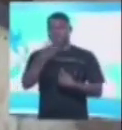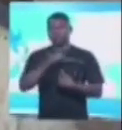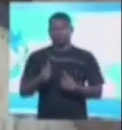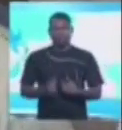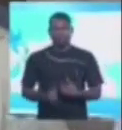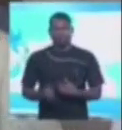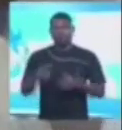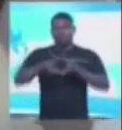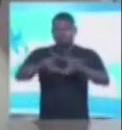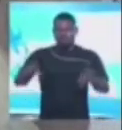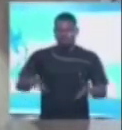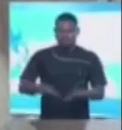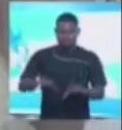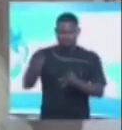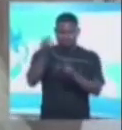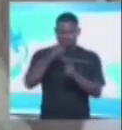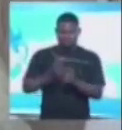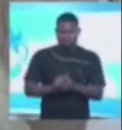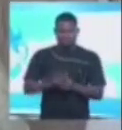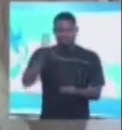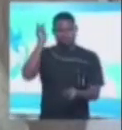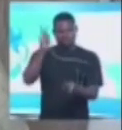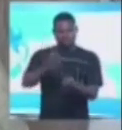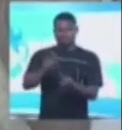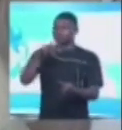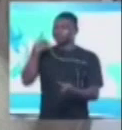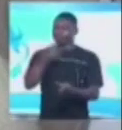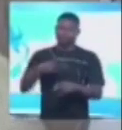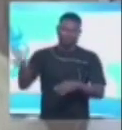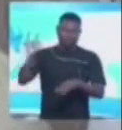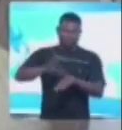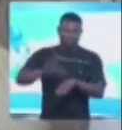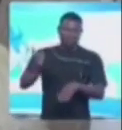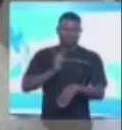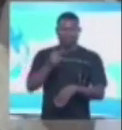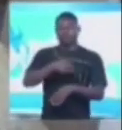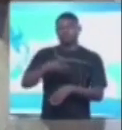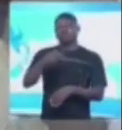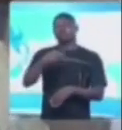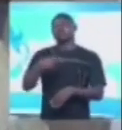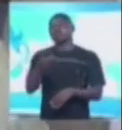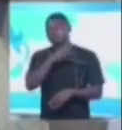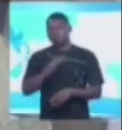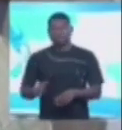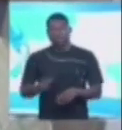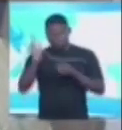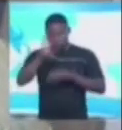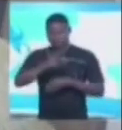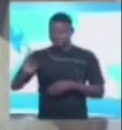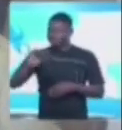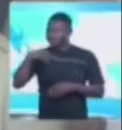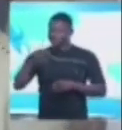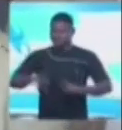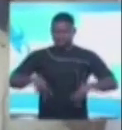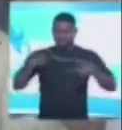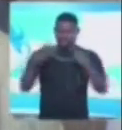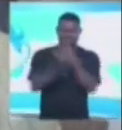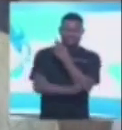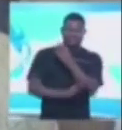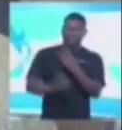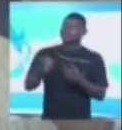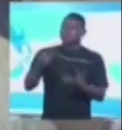formel qui mettrait nos compatriotes de la diaspora qui quelquefois se sentent délaissés